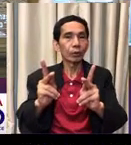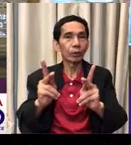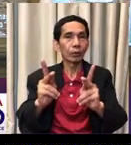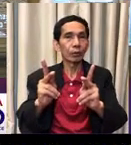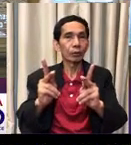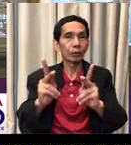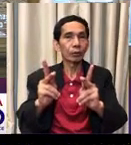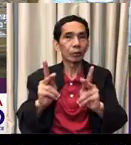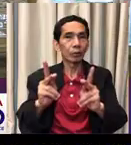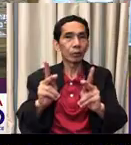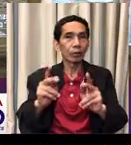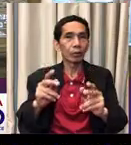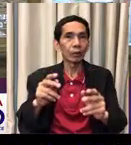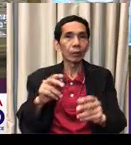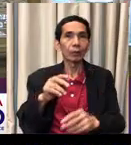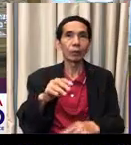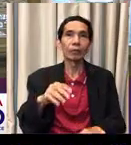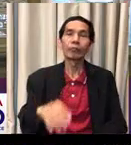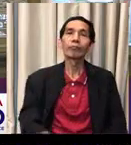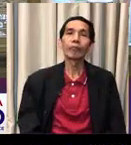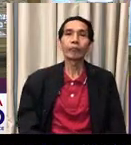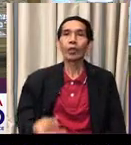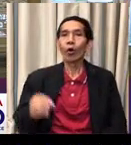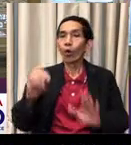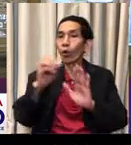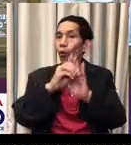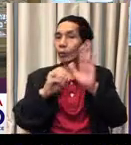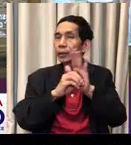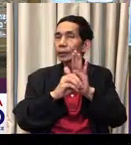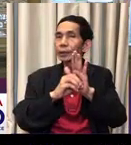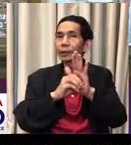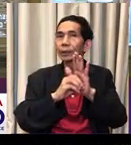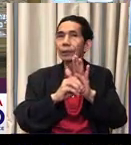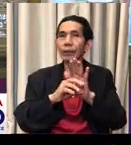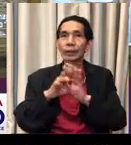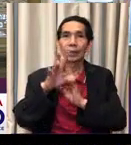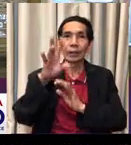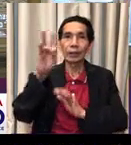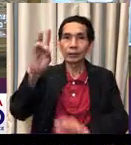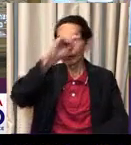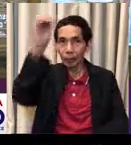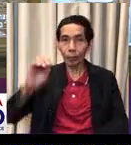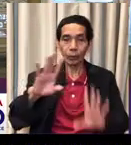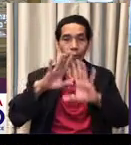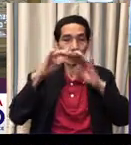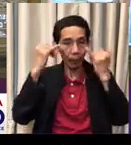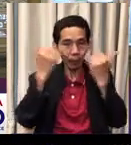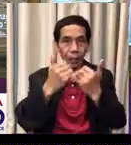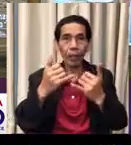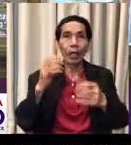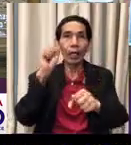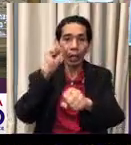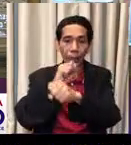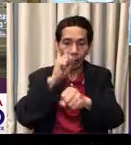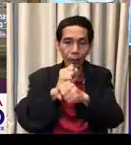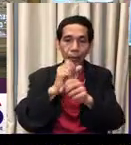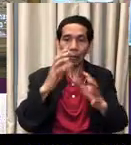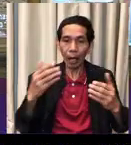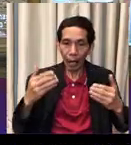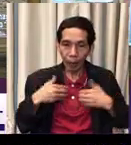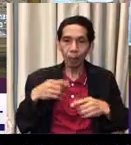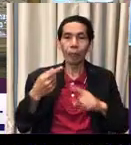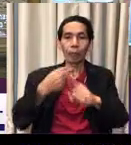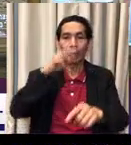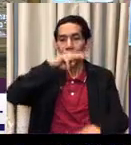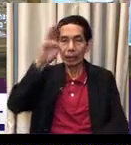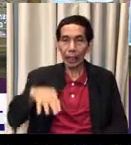Ordinance tayo nun, Mayor, di ba? Yung 70-30 ordinance. That 70% ng mga kumpanya, ang mga empleyado ng kumpanya, dapat